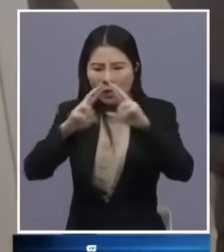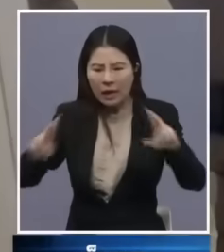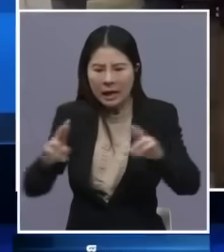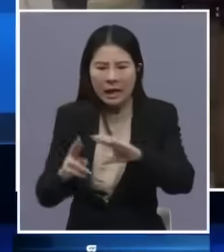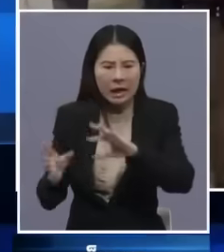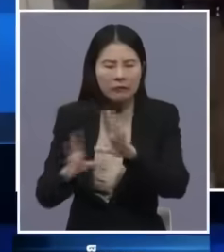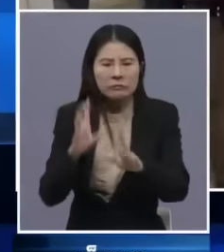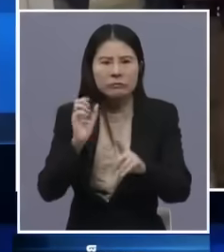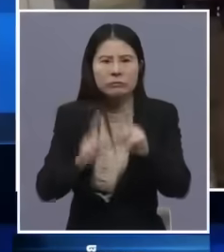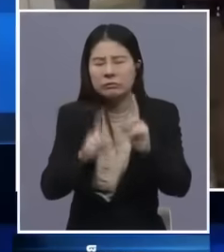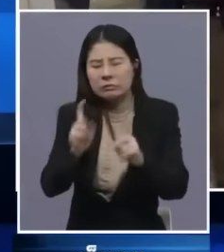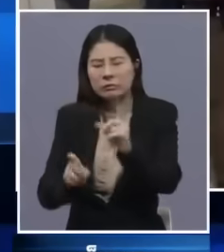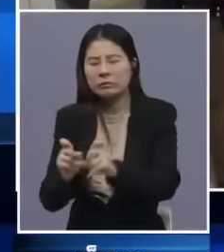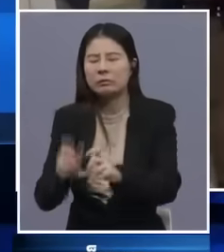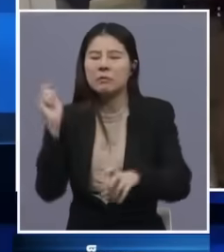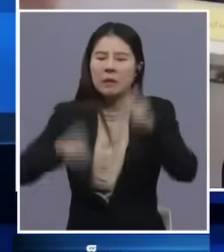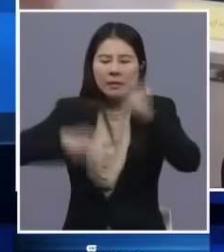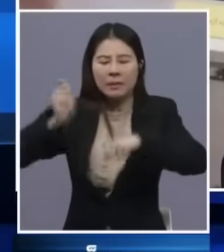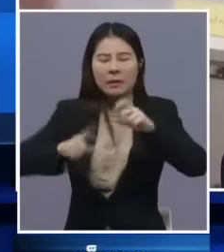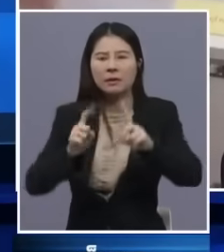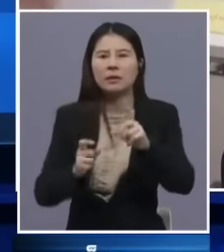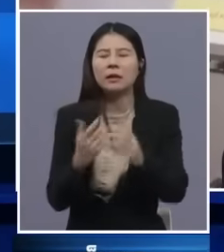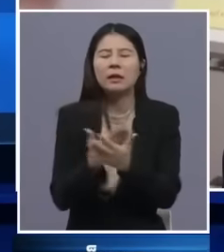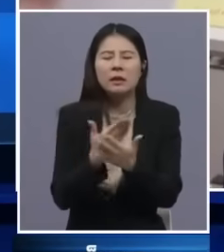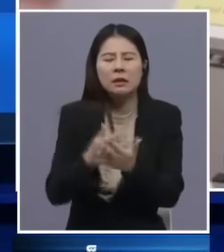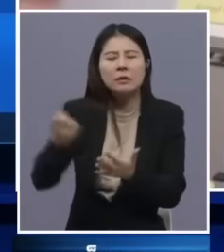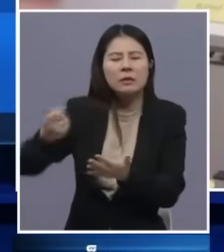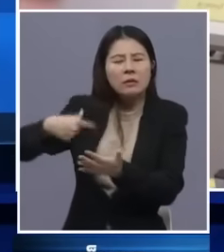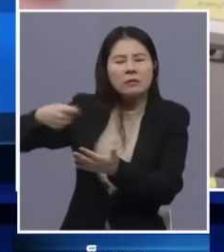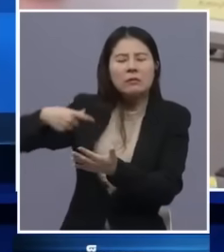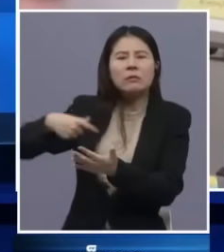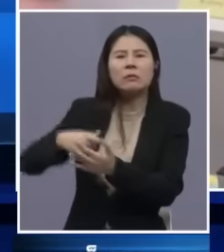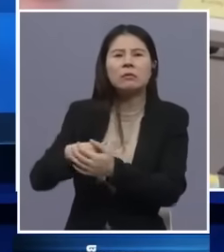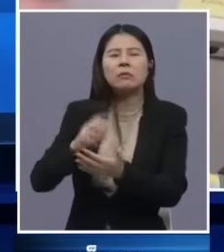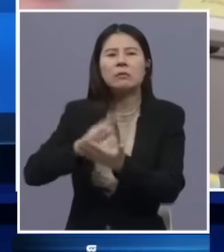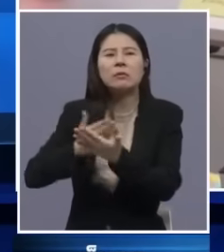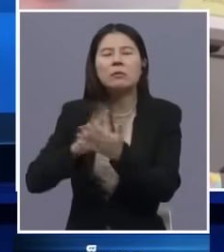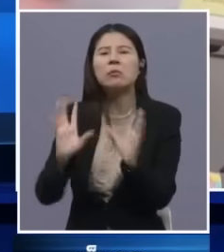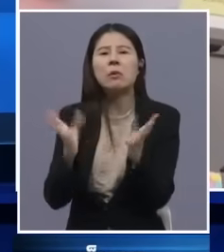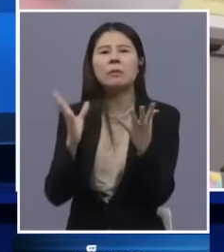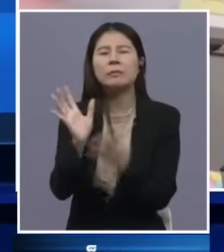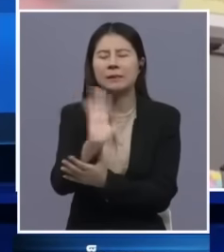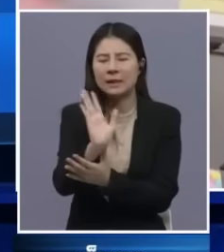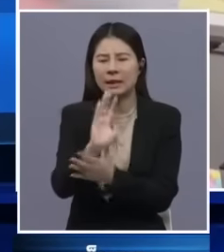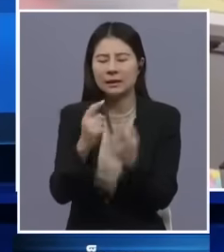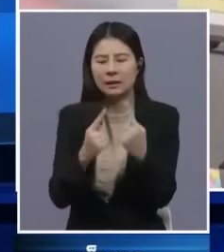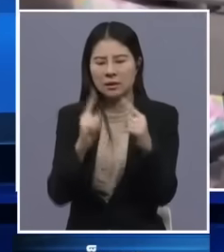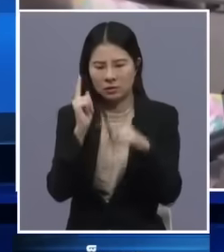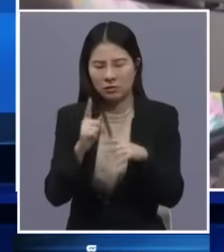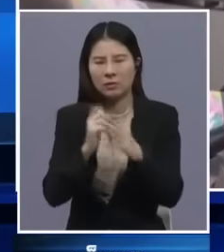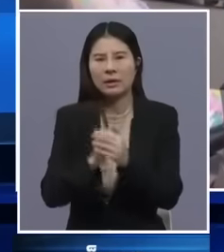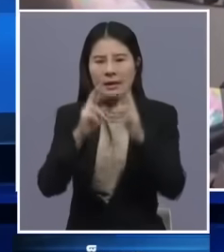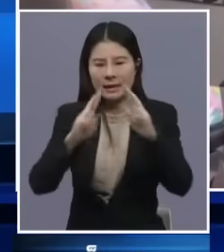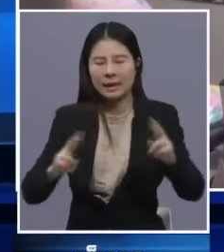ช่ว่าตัวเองจะได้หนี้คืนนะ ใช่ค่ะ เพราะเขาไม่ยังมีทางหารายได้ต่อไปอะ่ะแล้วจะเอาหนี้ที่ไหนมาคืน ค่ะ นะฮะ อันนี้เป็นกรณีตัวอย่